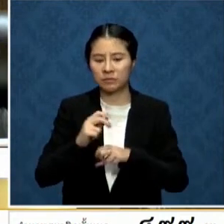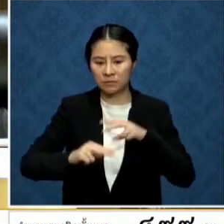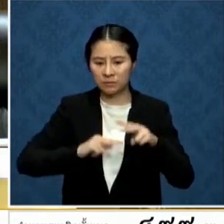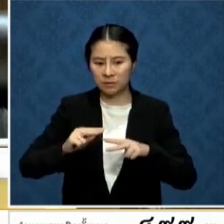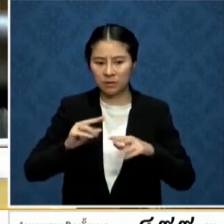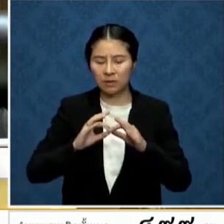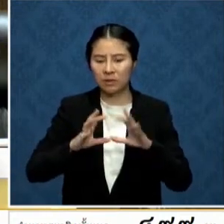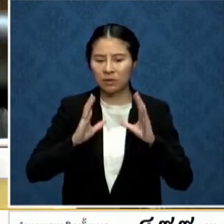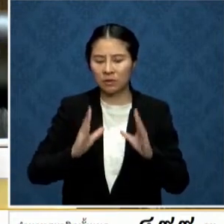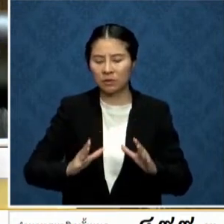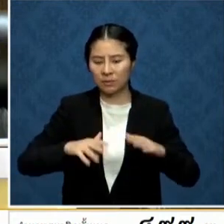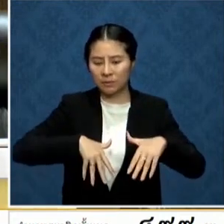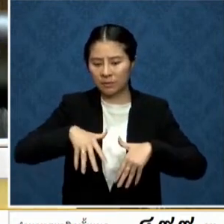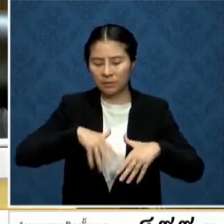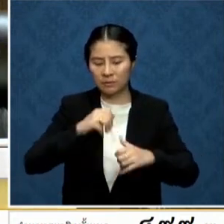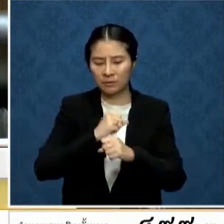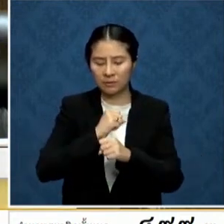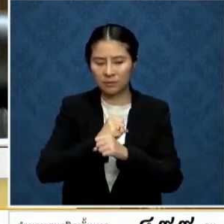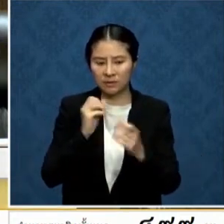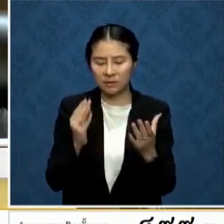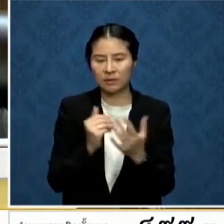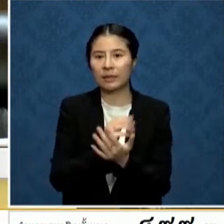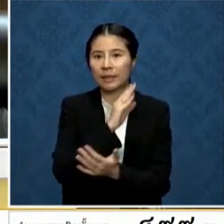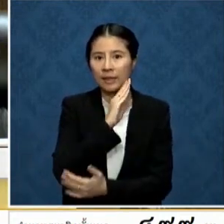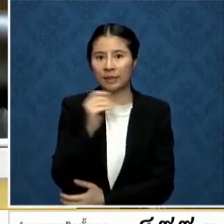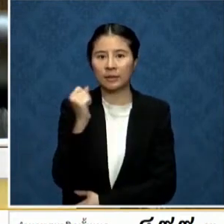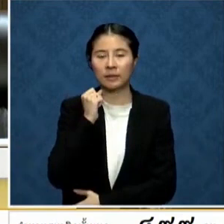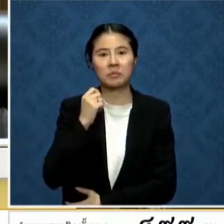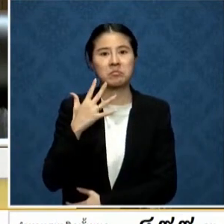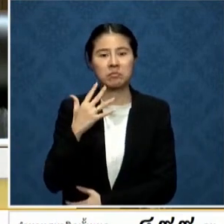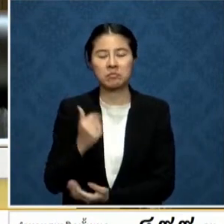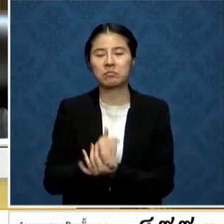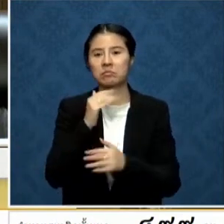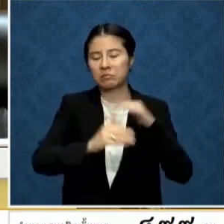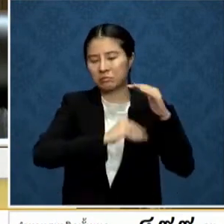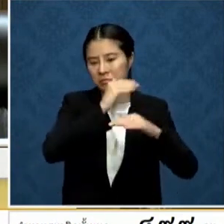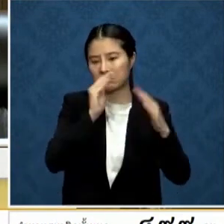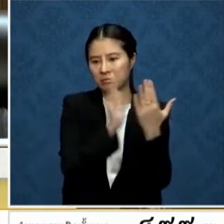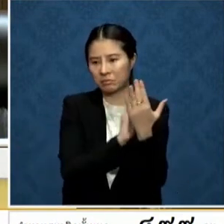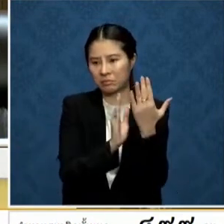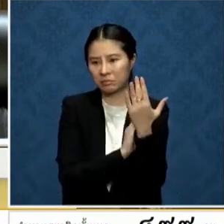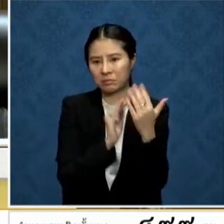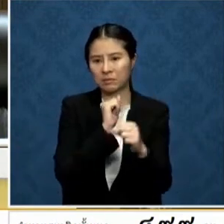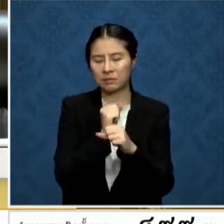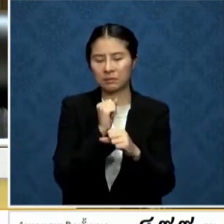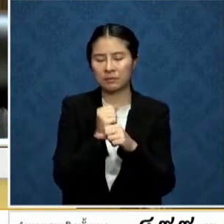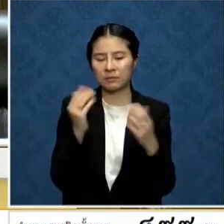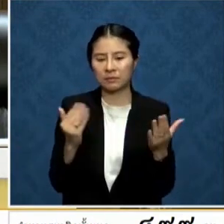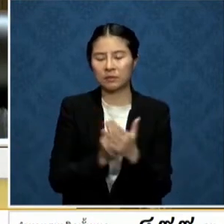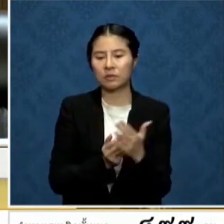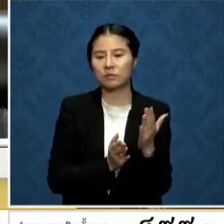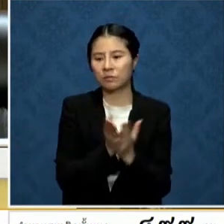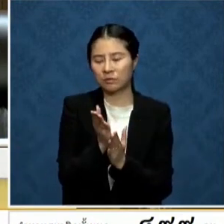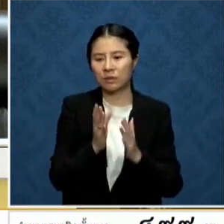สุขแลราฎรได้อย่างไรถ้าไม่มีอำนาจจะพัฒนาประเทศได้อย่างไรธรรมฐานก็ต้องให้อำนาจฝ่าย